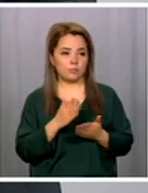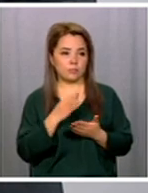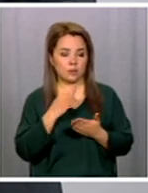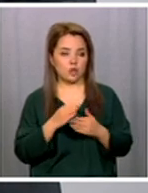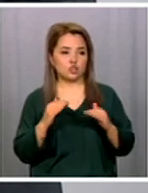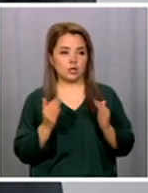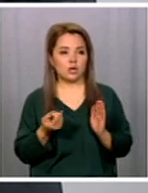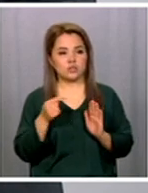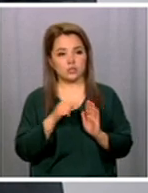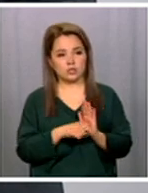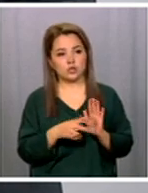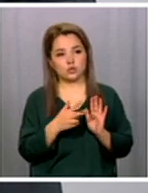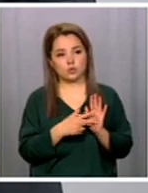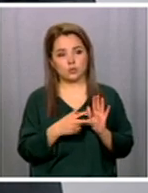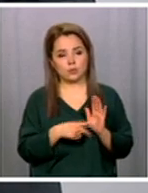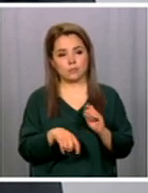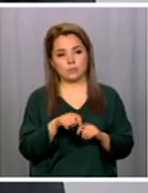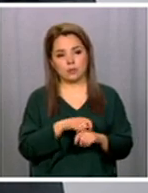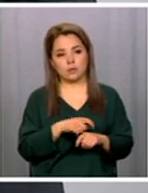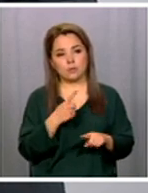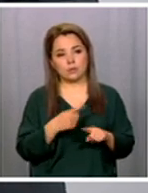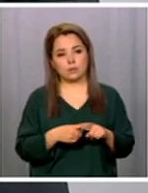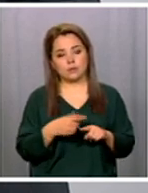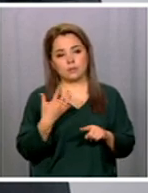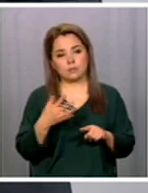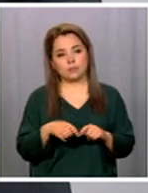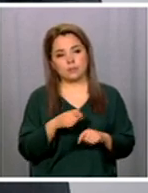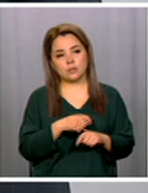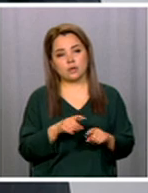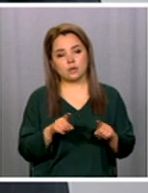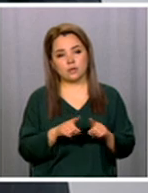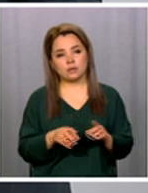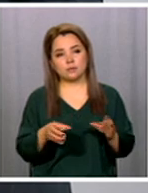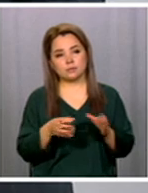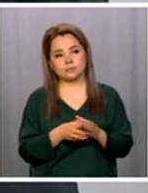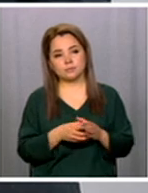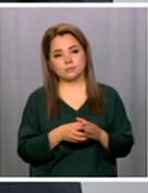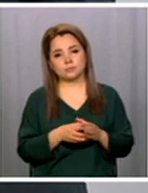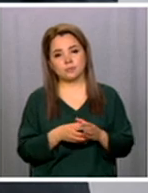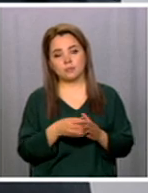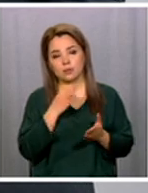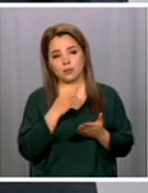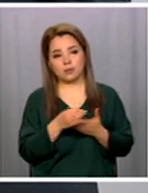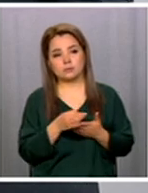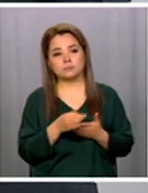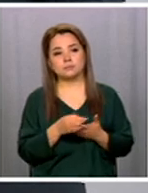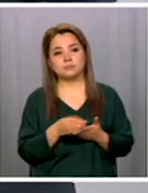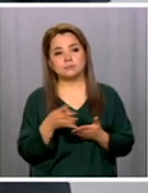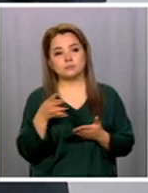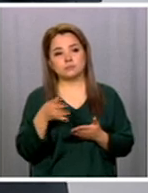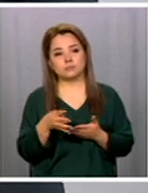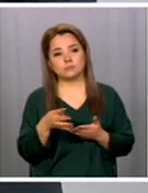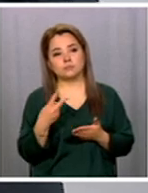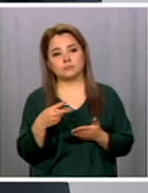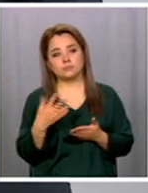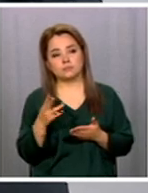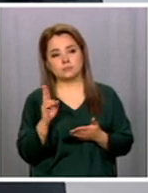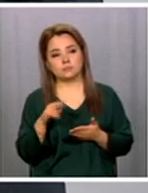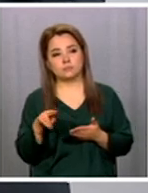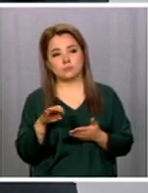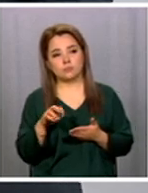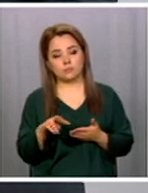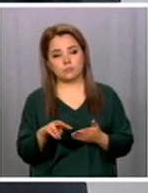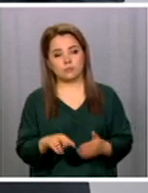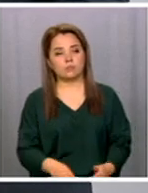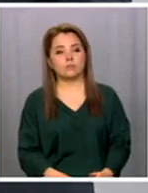жақшаның ішінде 800-ге қосамыз 5 метрді. Тең болады. Қосындының мәнін